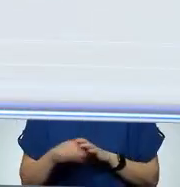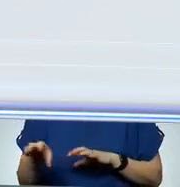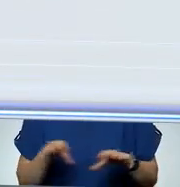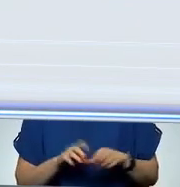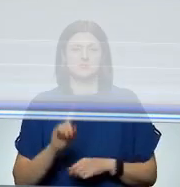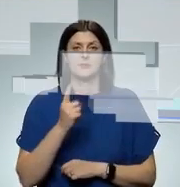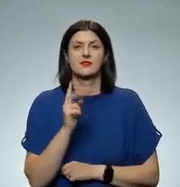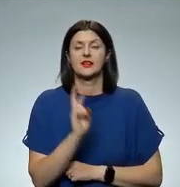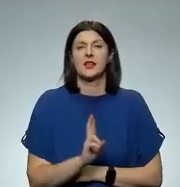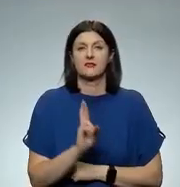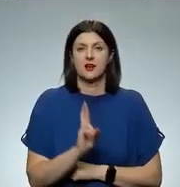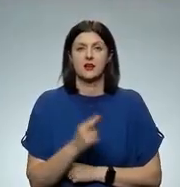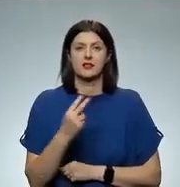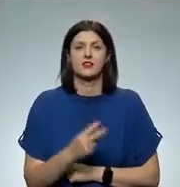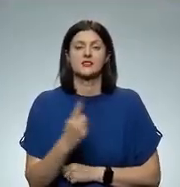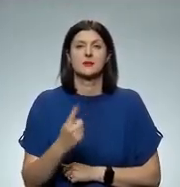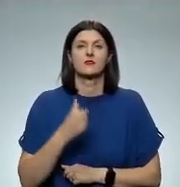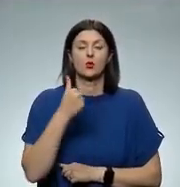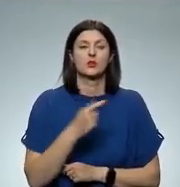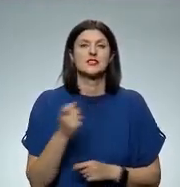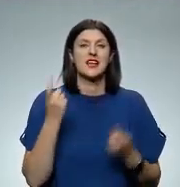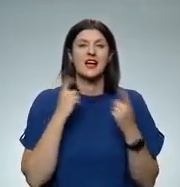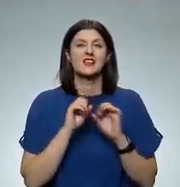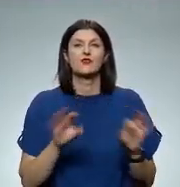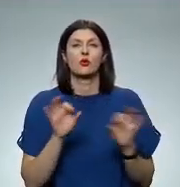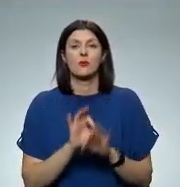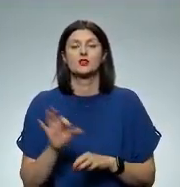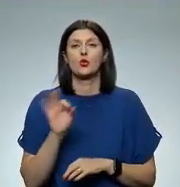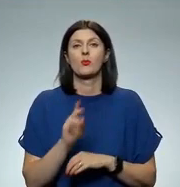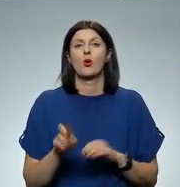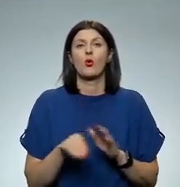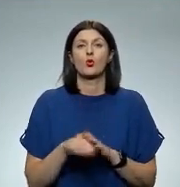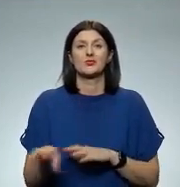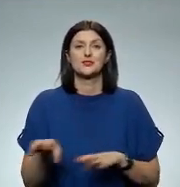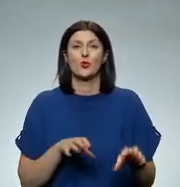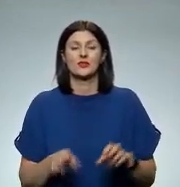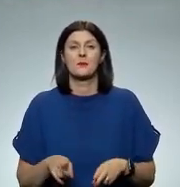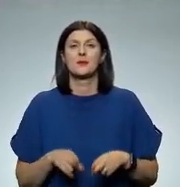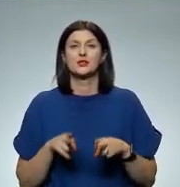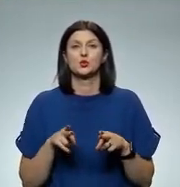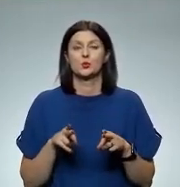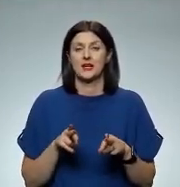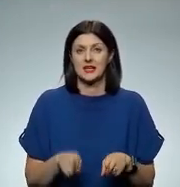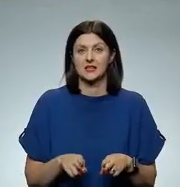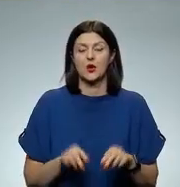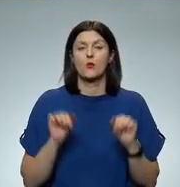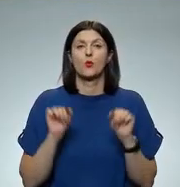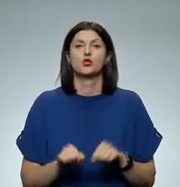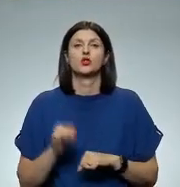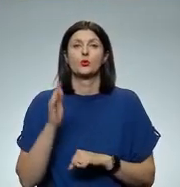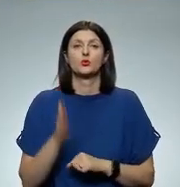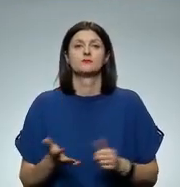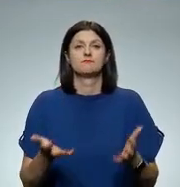С 1 января 2021 года за информацию о коррупционном преступлении можно будет